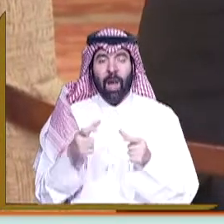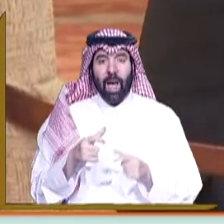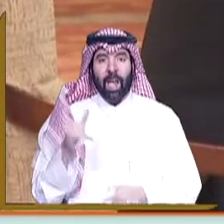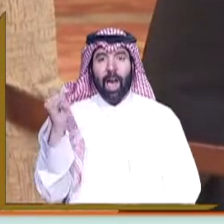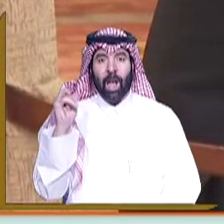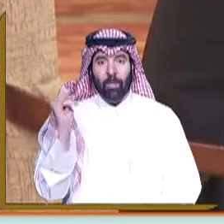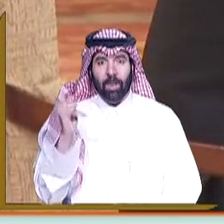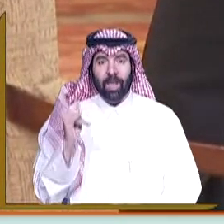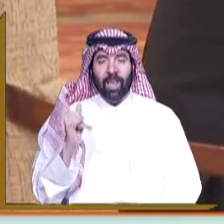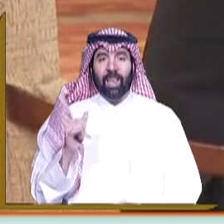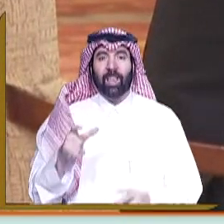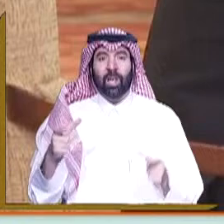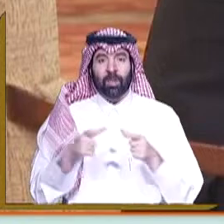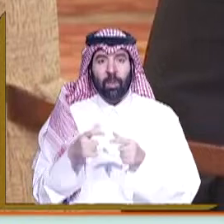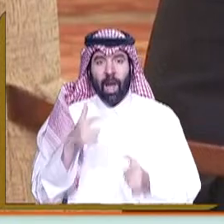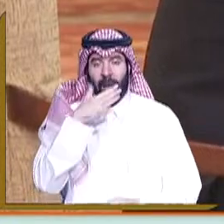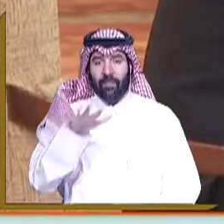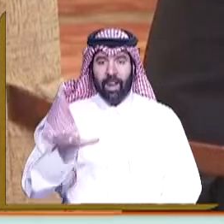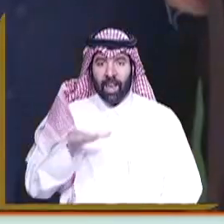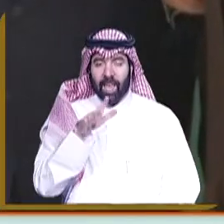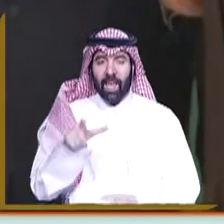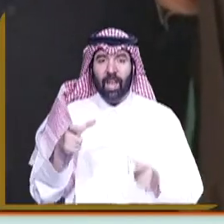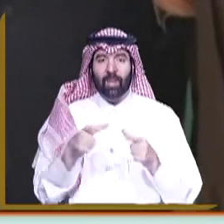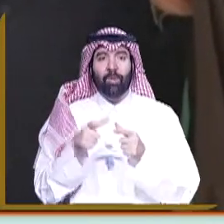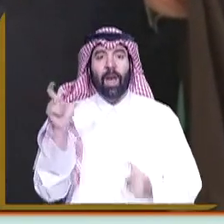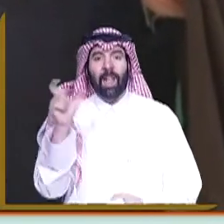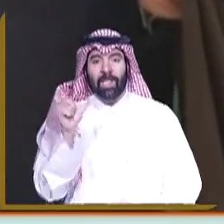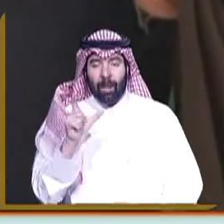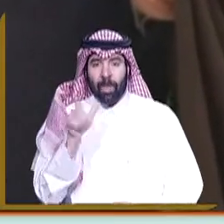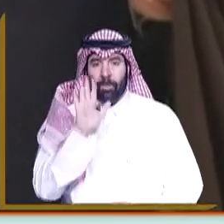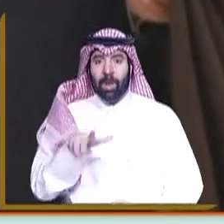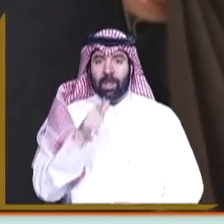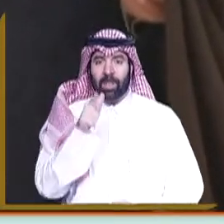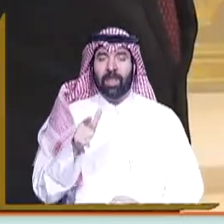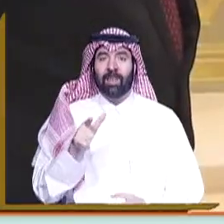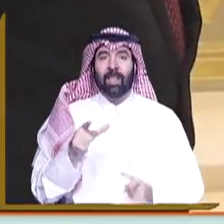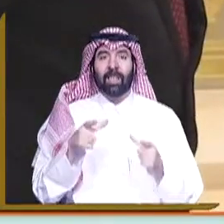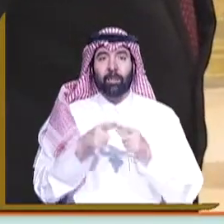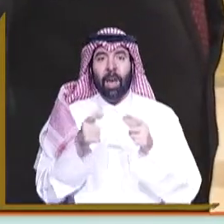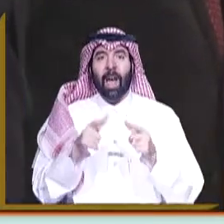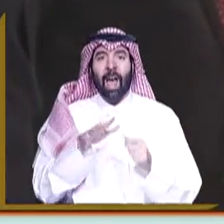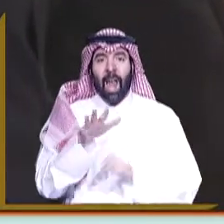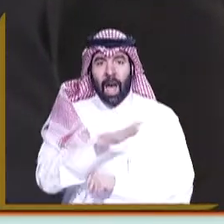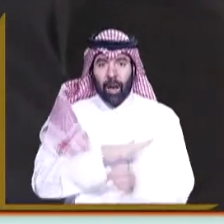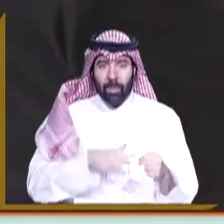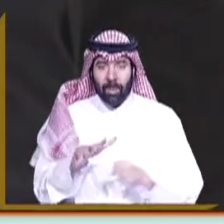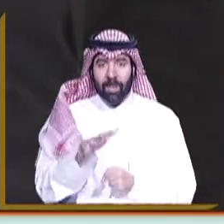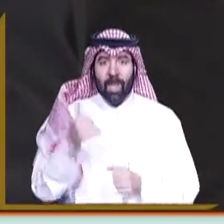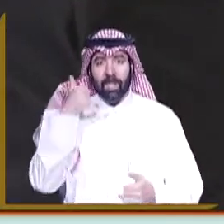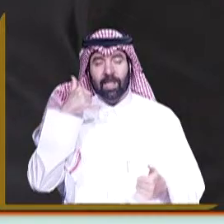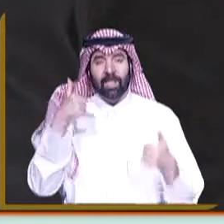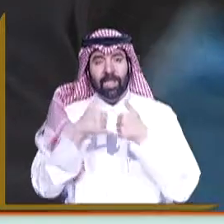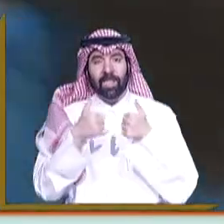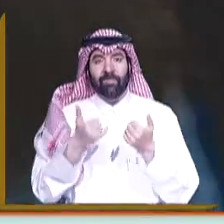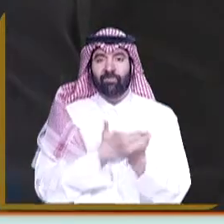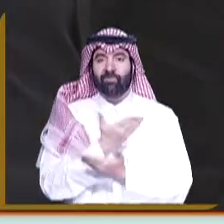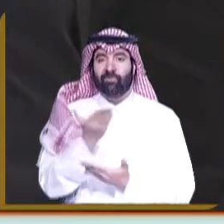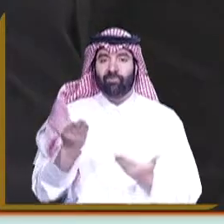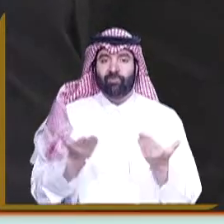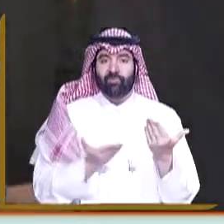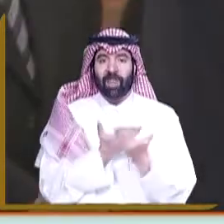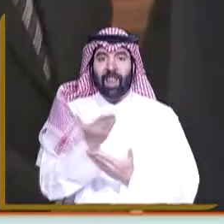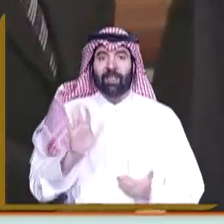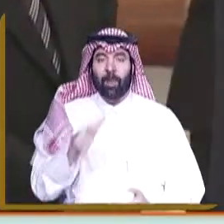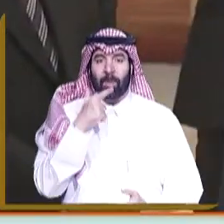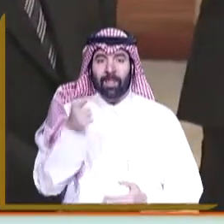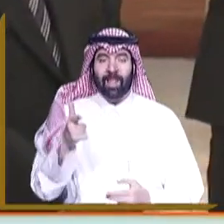العربية الإفريقية الإسلامية الكاريبية الاتصالات المتعددة التي قام بها